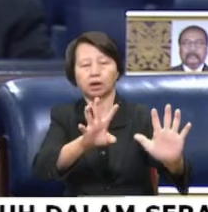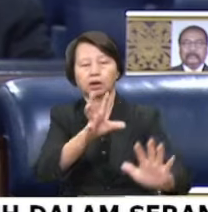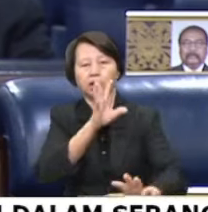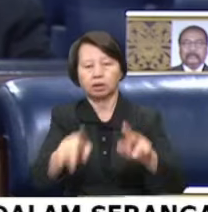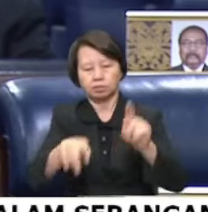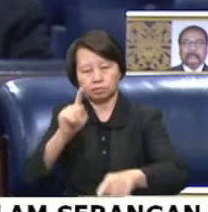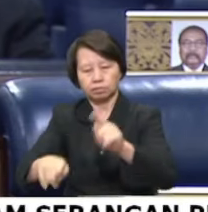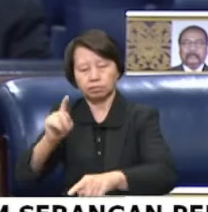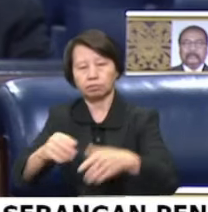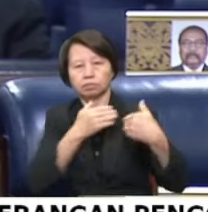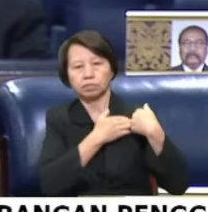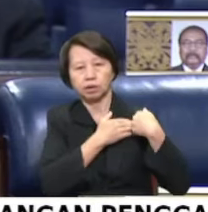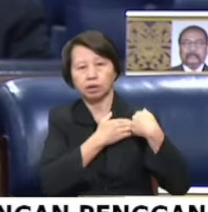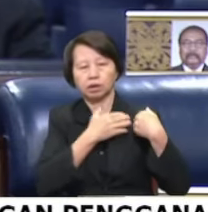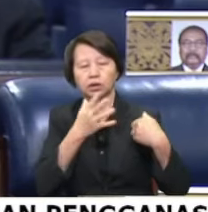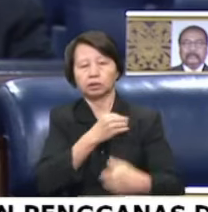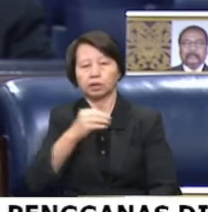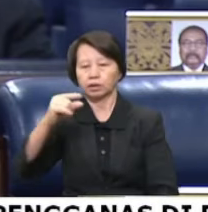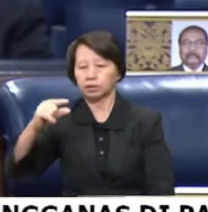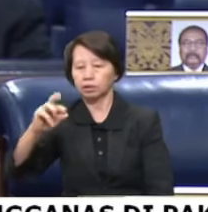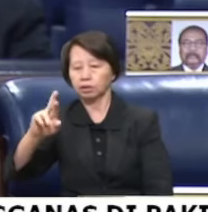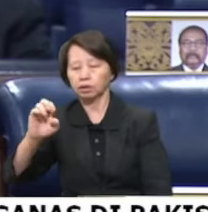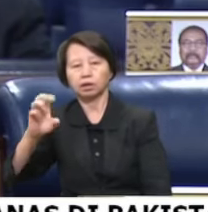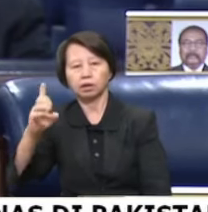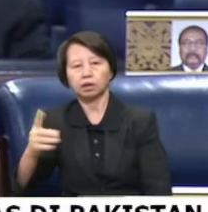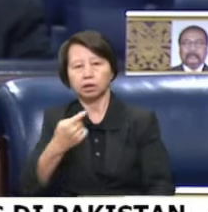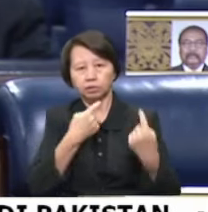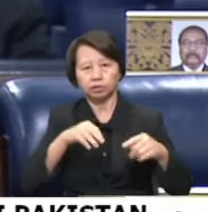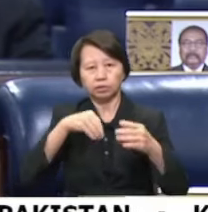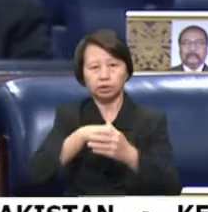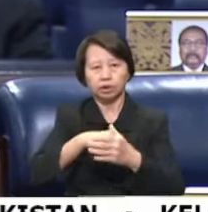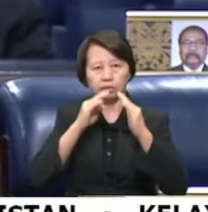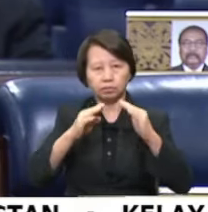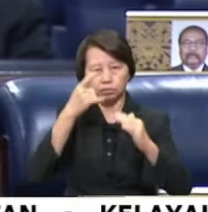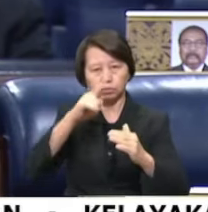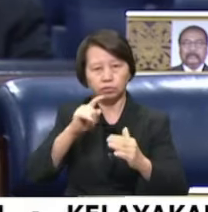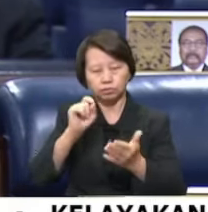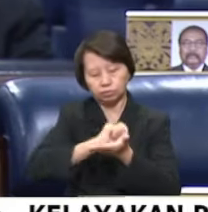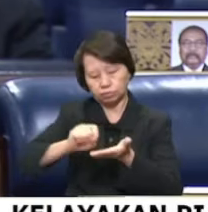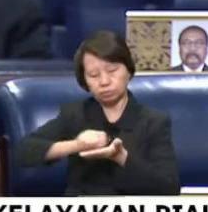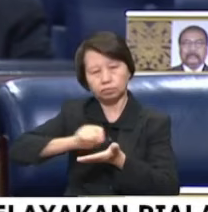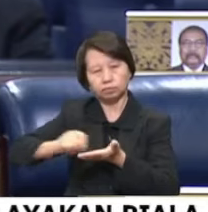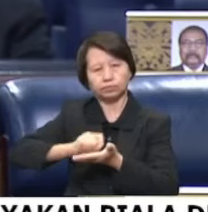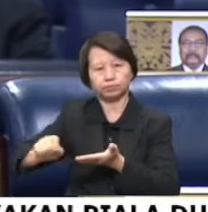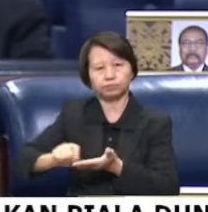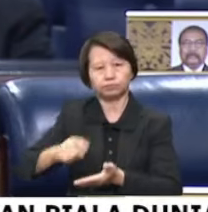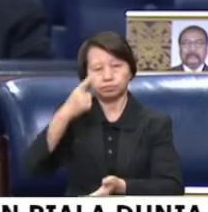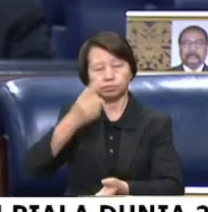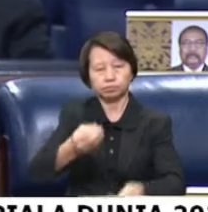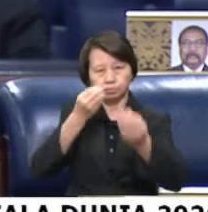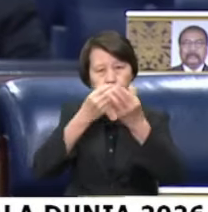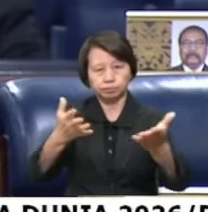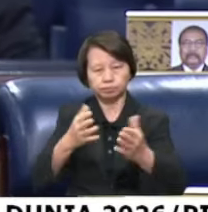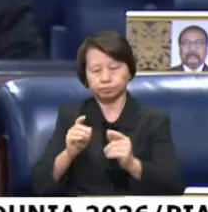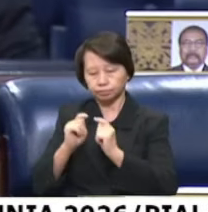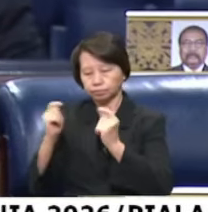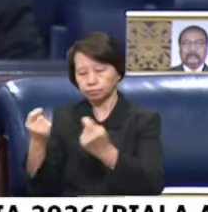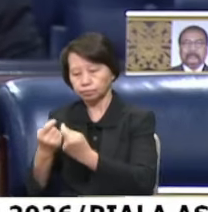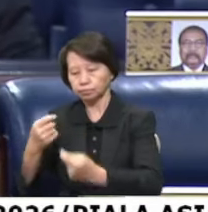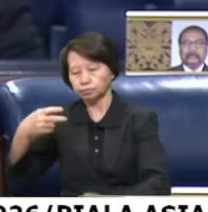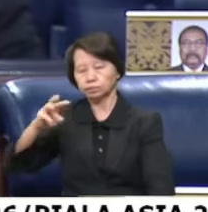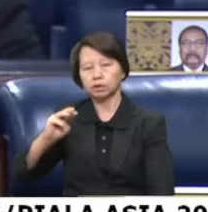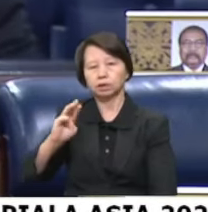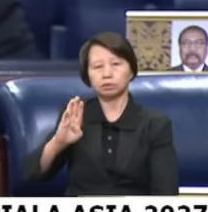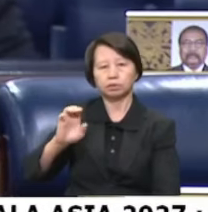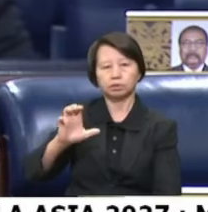skim pejabatan dan grade tersebut kini sedang dalam fasa pengisian. Untuk makluman, pasukan MCBA kini sedang